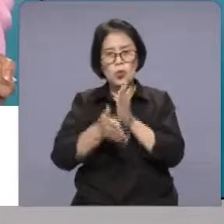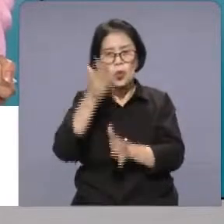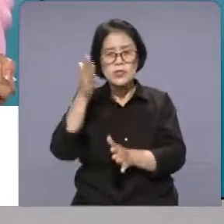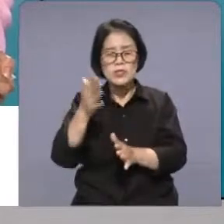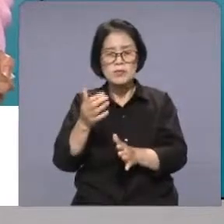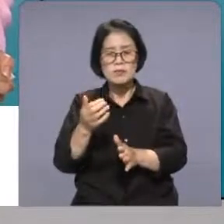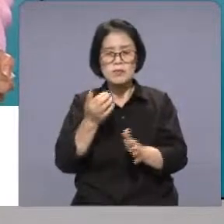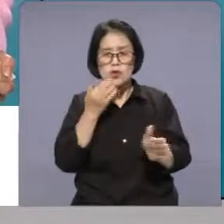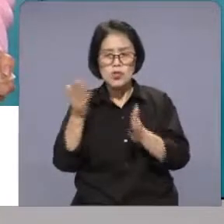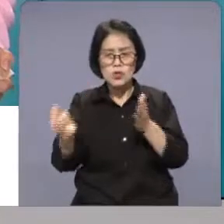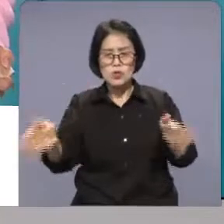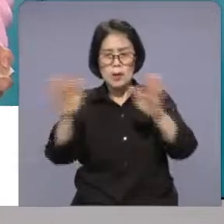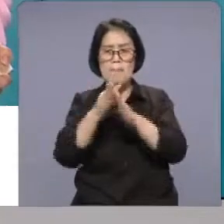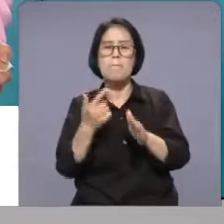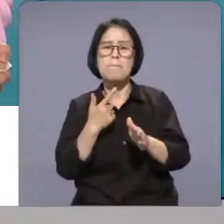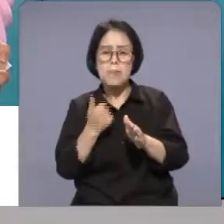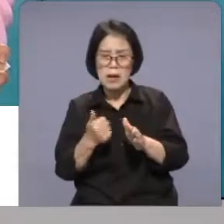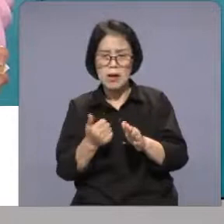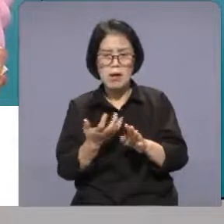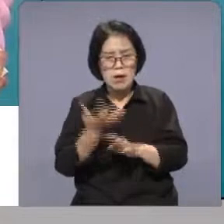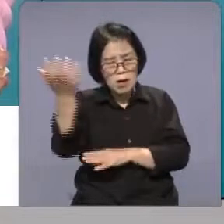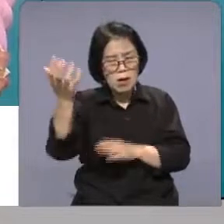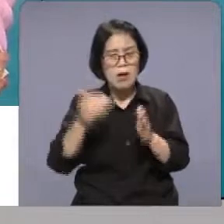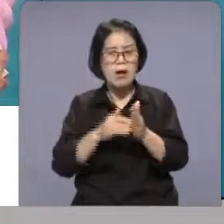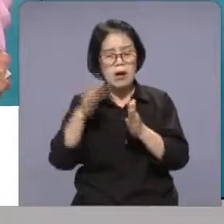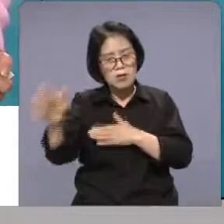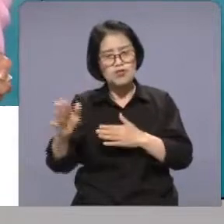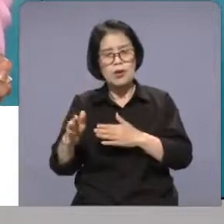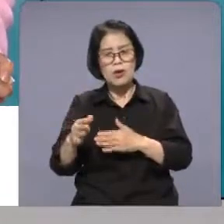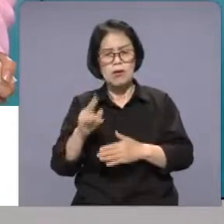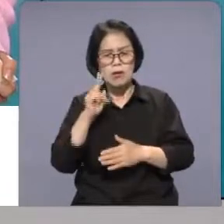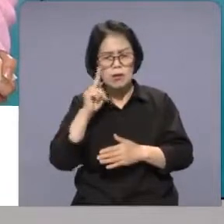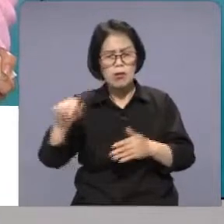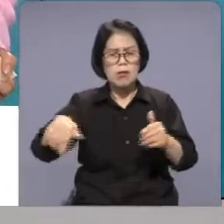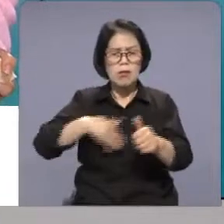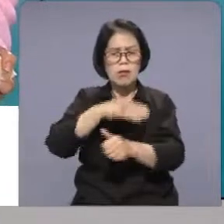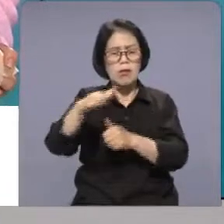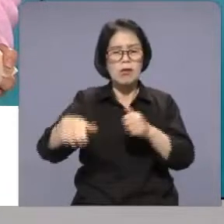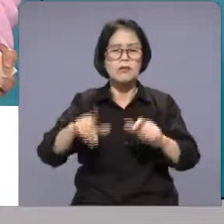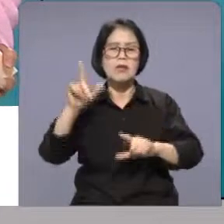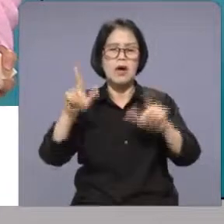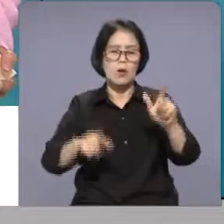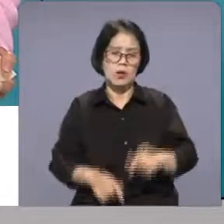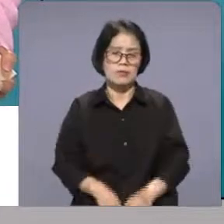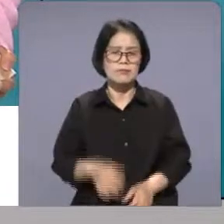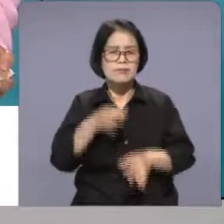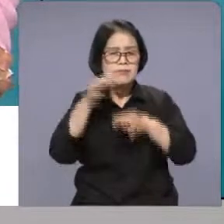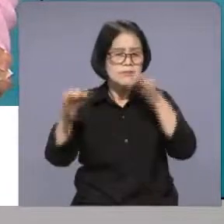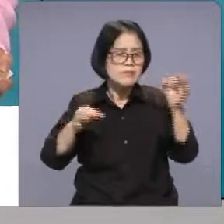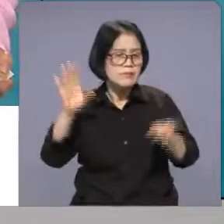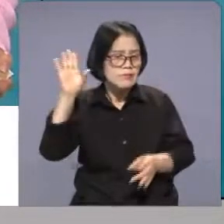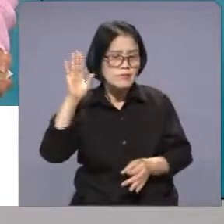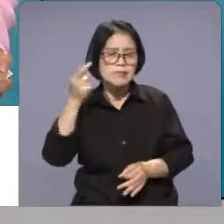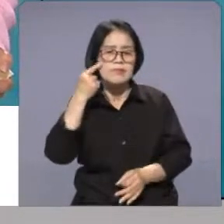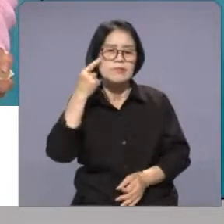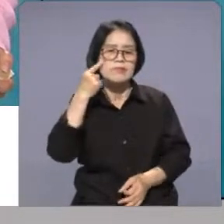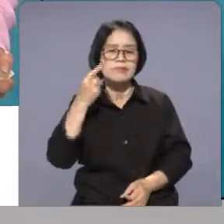청사 이전 후 심각한 후유증을 겪고 있습니다 김대영 기자 가 상인들의 하소연을 들어봤습니다